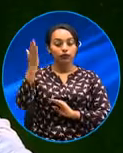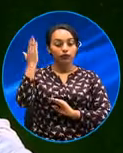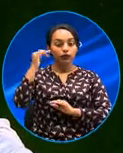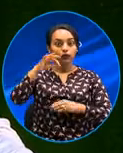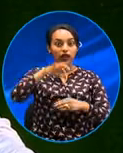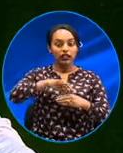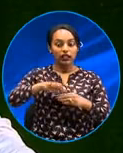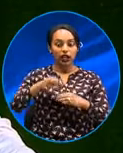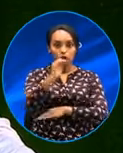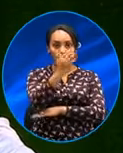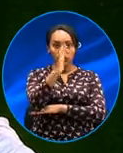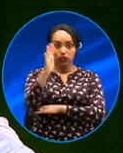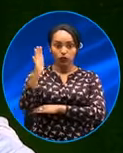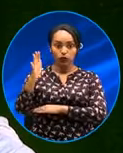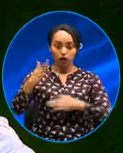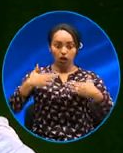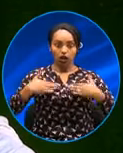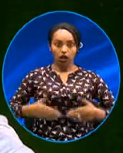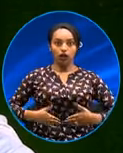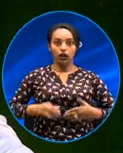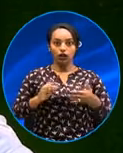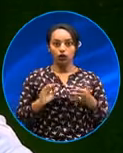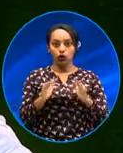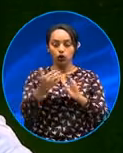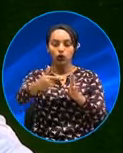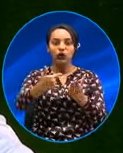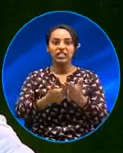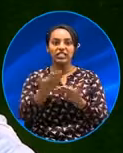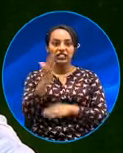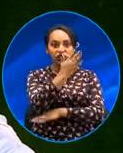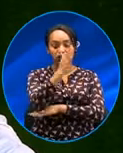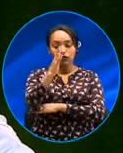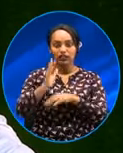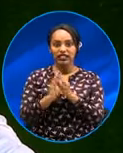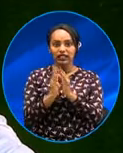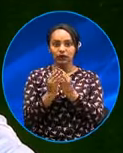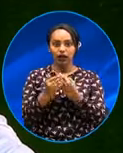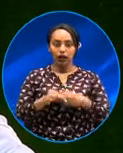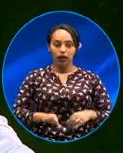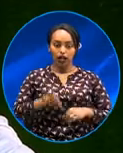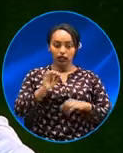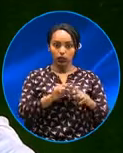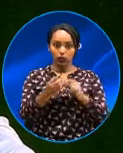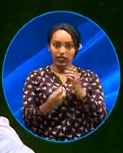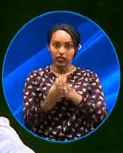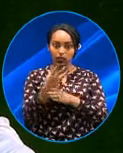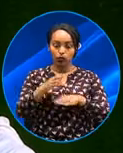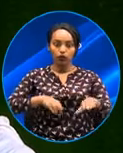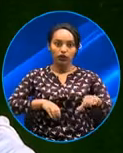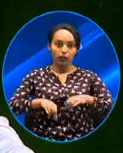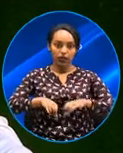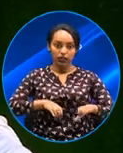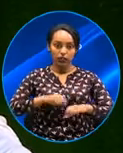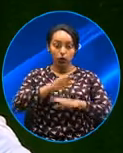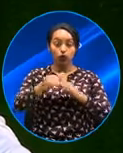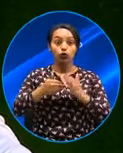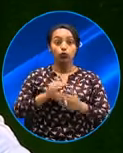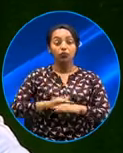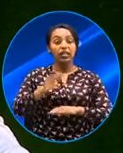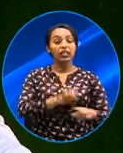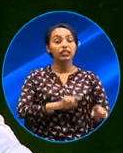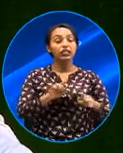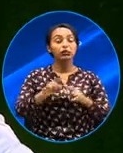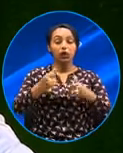ባለፈው የተከልናቸው ችግኞች አካል ሆነው እነዚህ ችግኞች ክብካቤ አግኝተው እንዲጸድቁ የማድረግ ከሁሉ በላይ